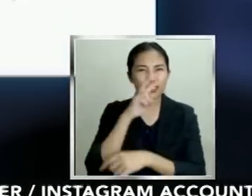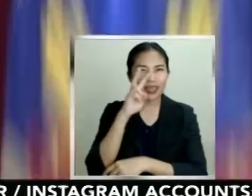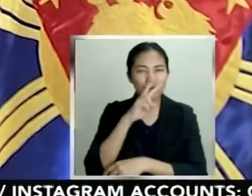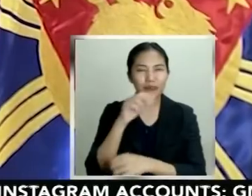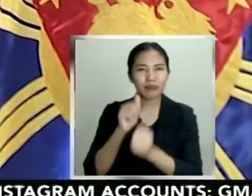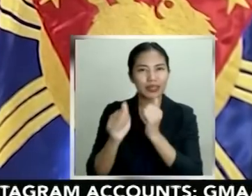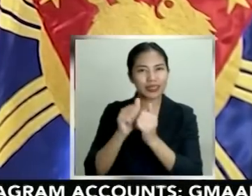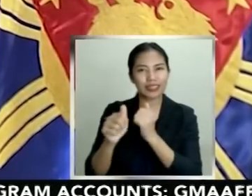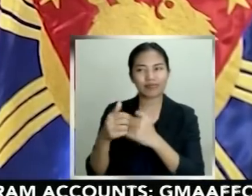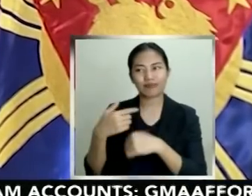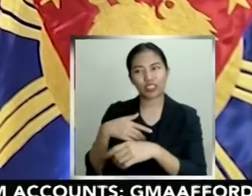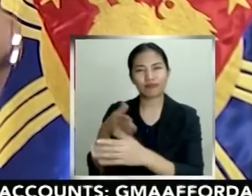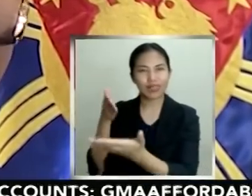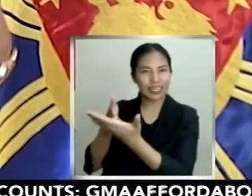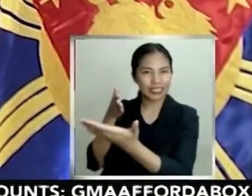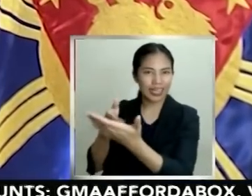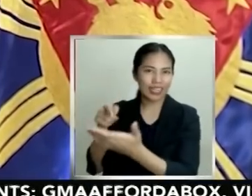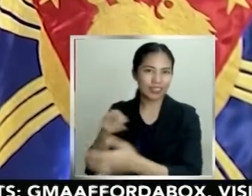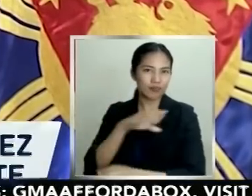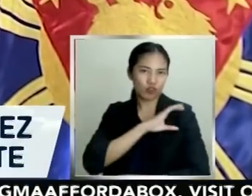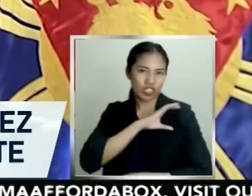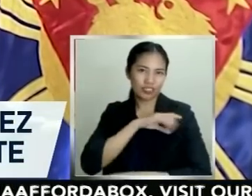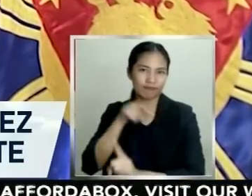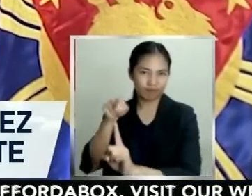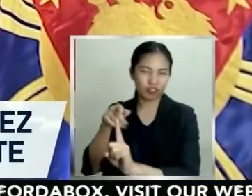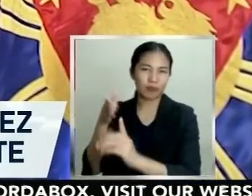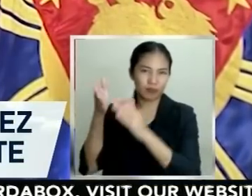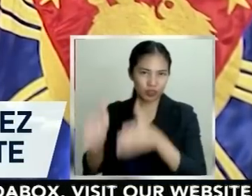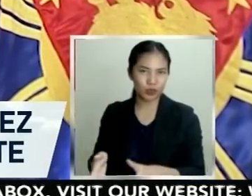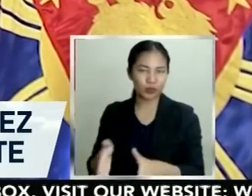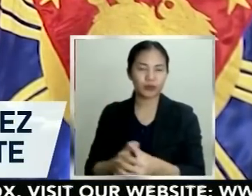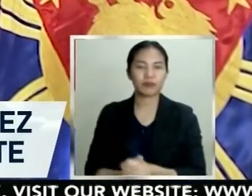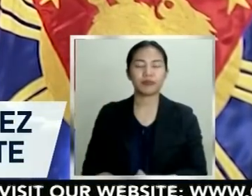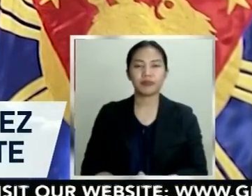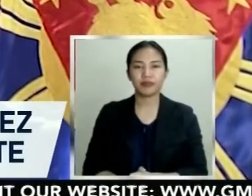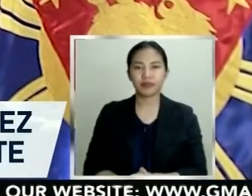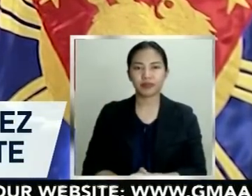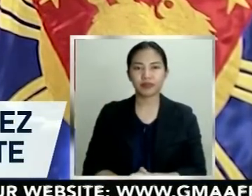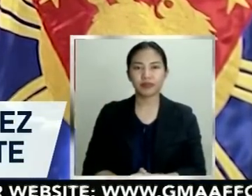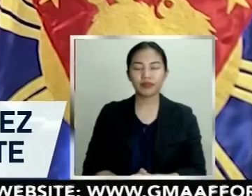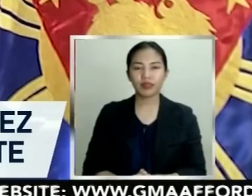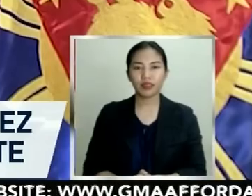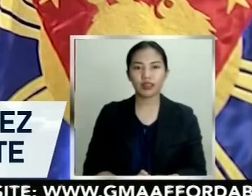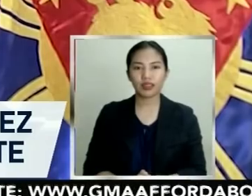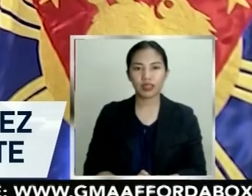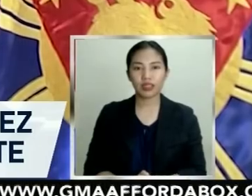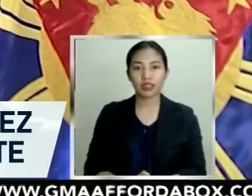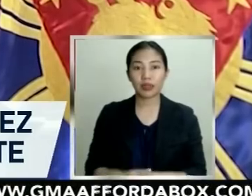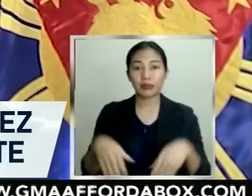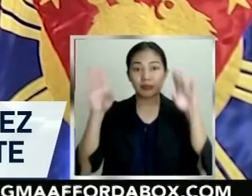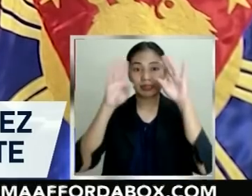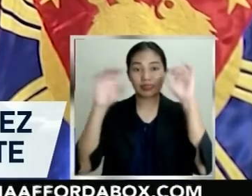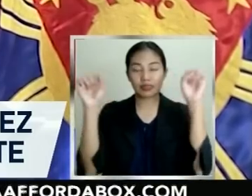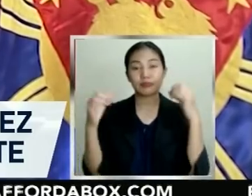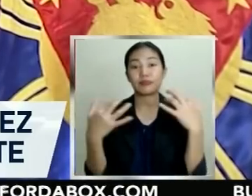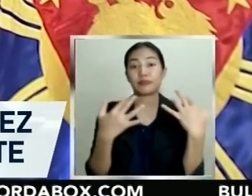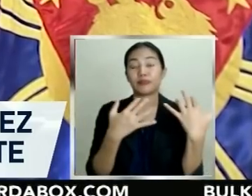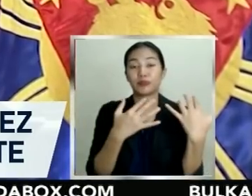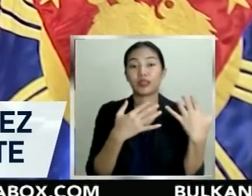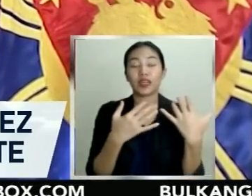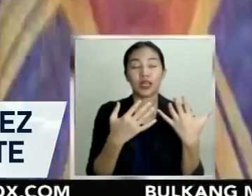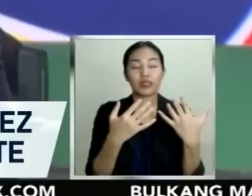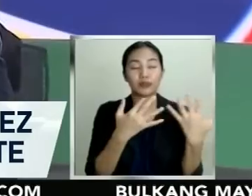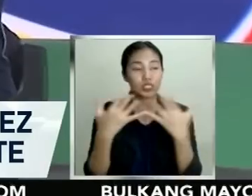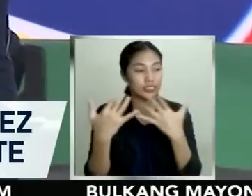tao. Sa pagbati naman ng Pangulo kay Duterte noong kaarawan nito, sabi ng Pangulo, huwag na raw pansinin ang mga